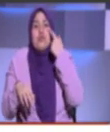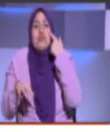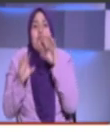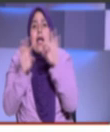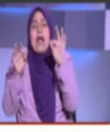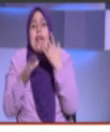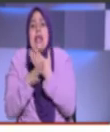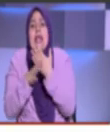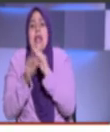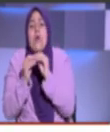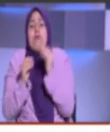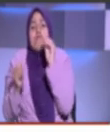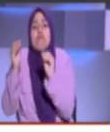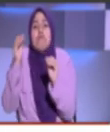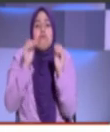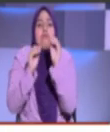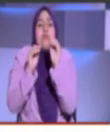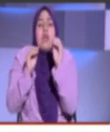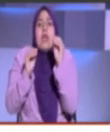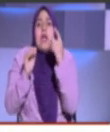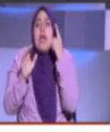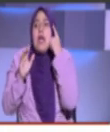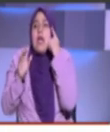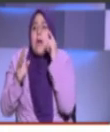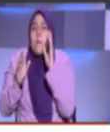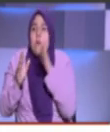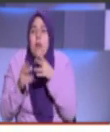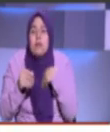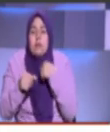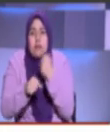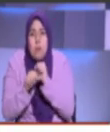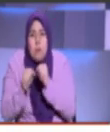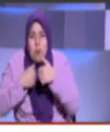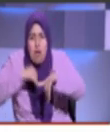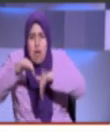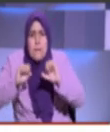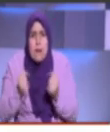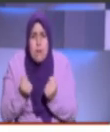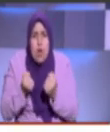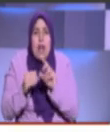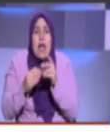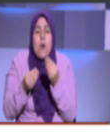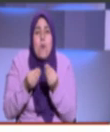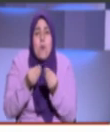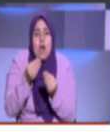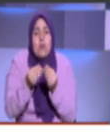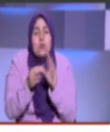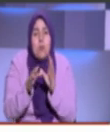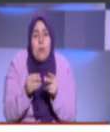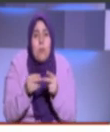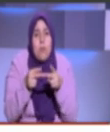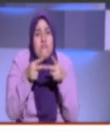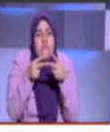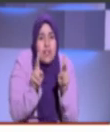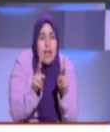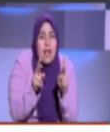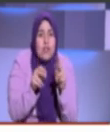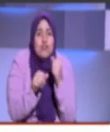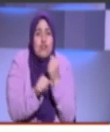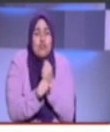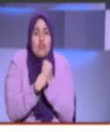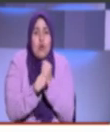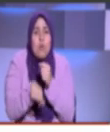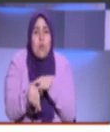تواجه أزمة كبيرة كجائحة كورونا، فالتعامل سيكون بشكل بطيء، ولكن الأمر سيأخذ وقتا طويلا